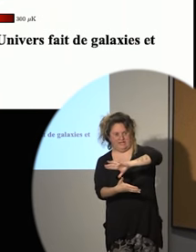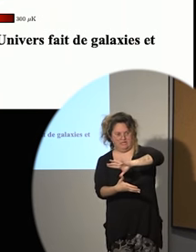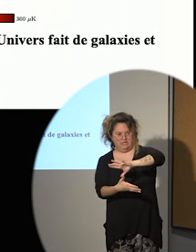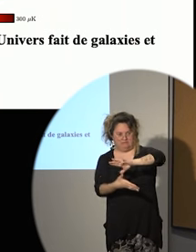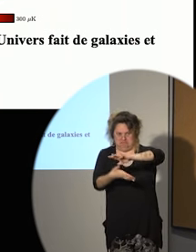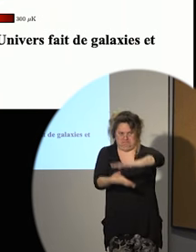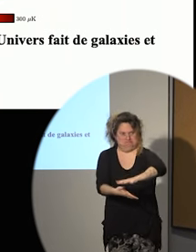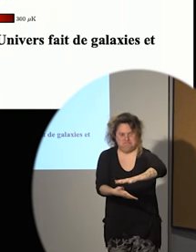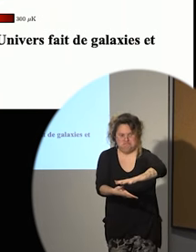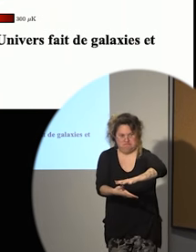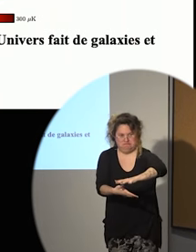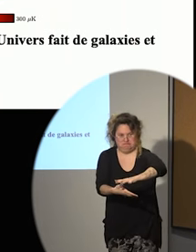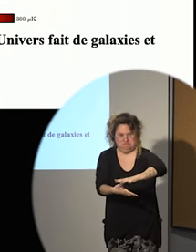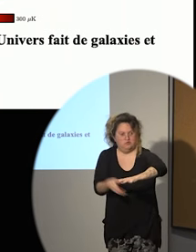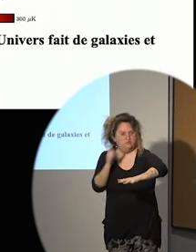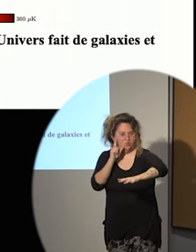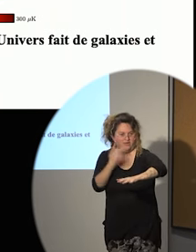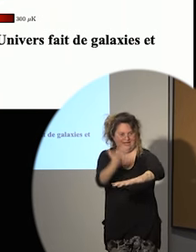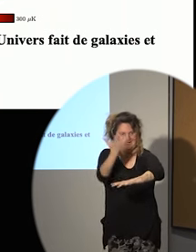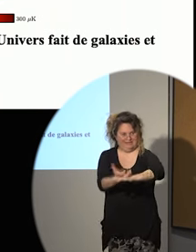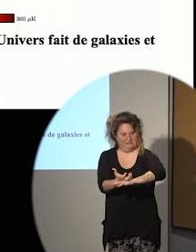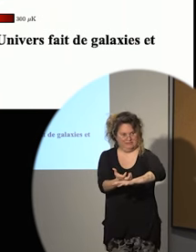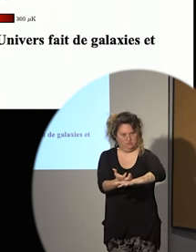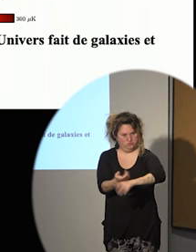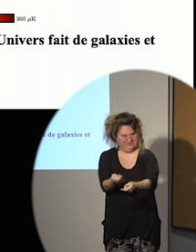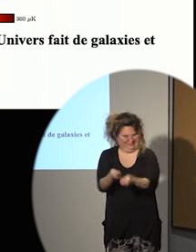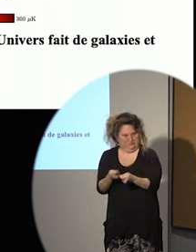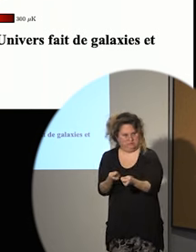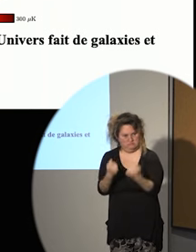Pourquoi ? Ben, la gravitation est bien plus forte que l'expansion à ces échelles-là.